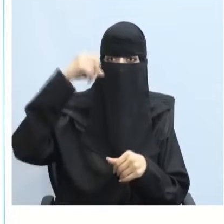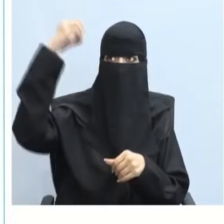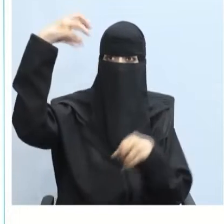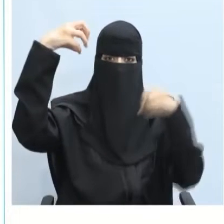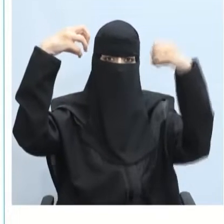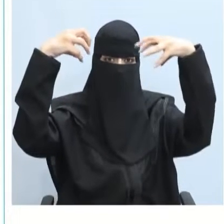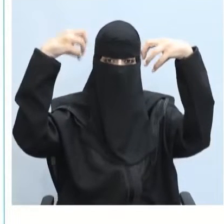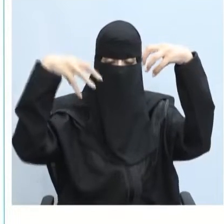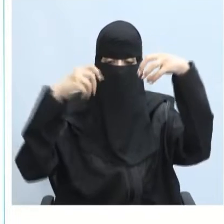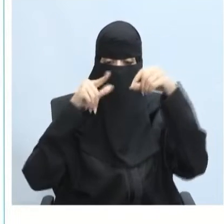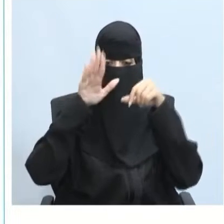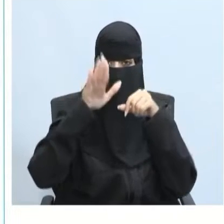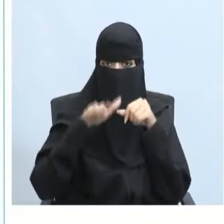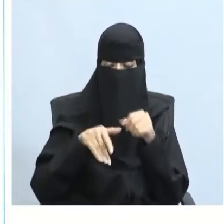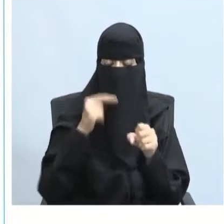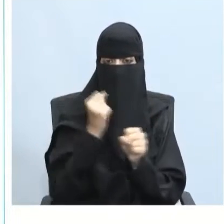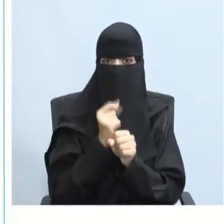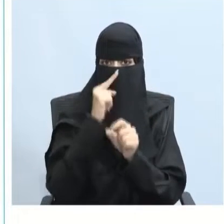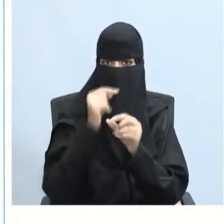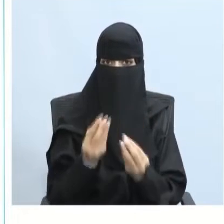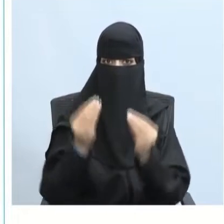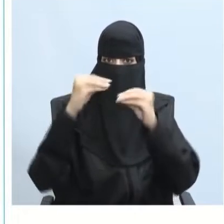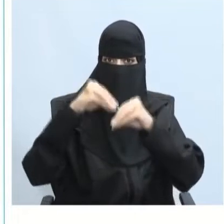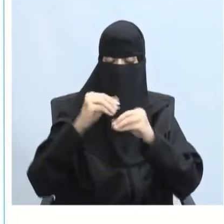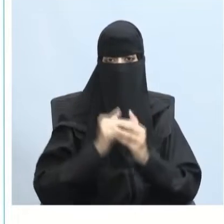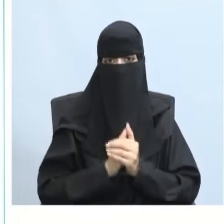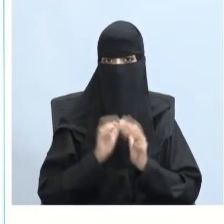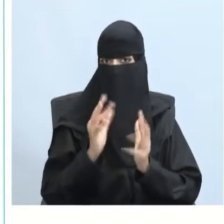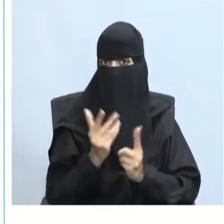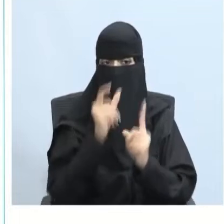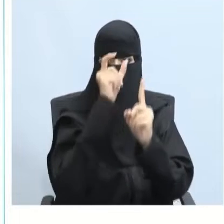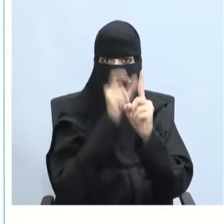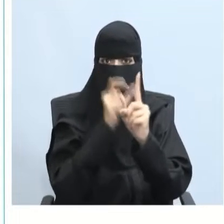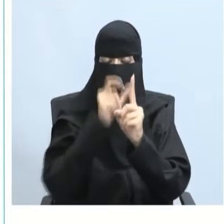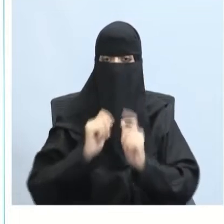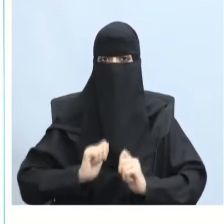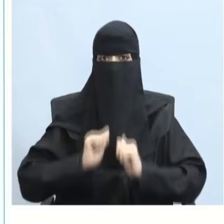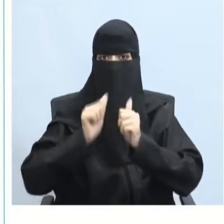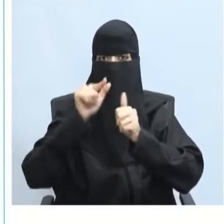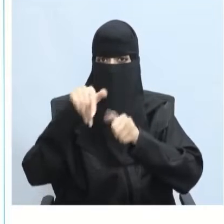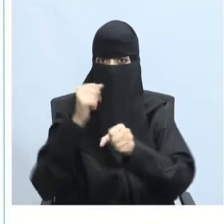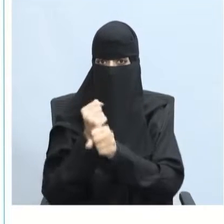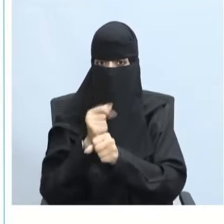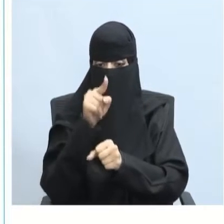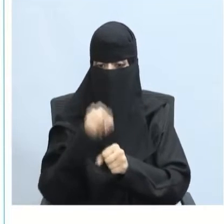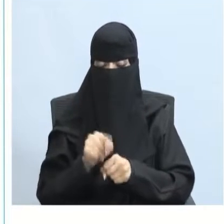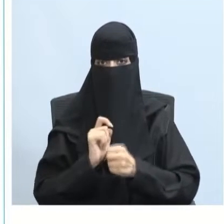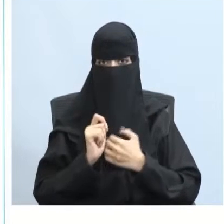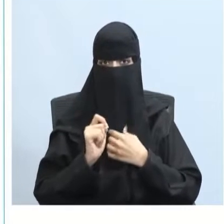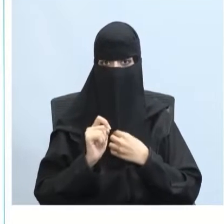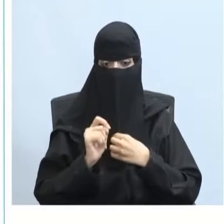اذا هذه الادوار يتم اضافتها في المشروع